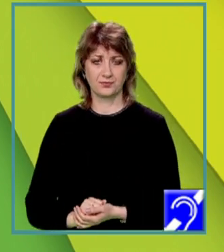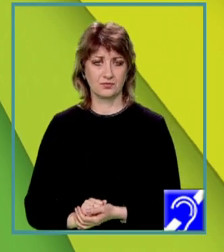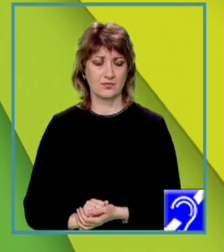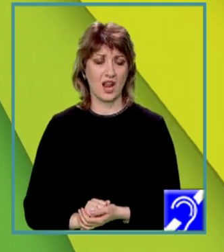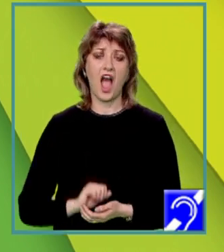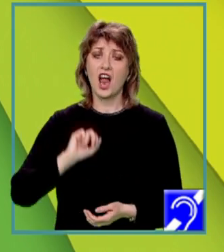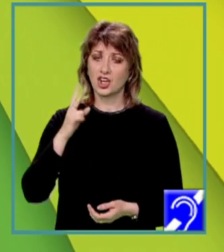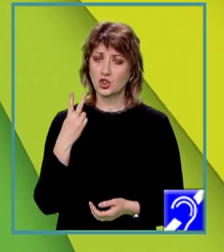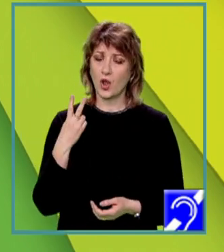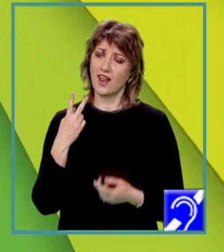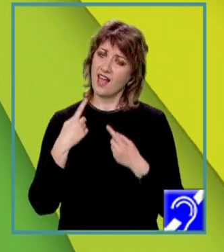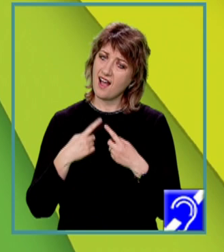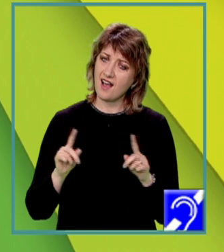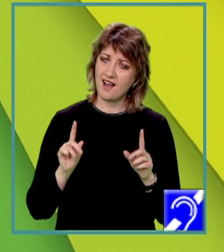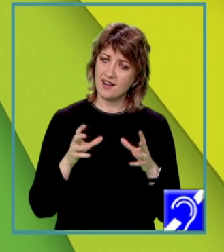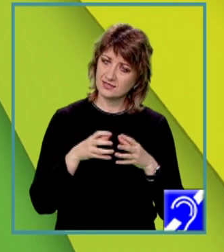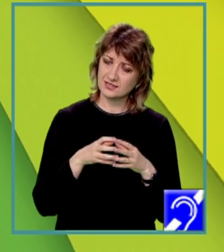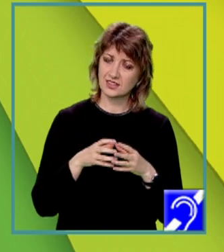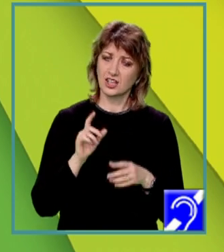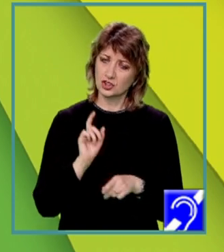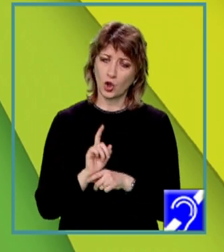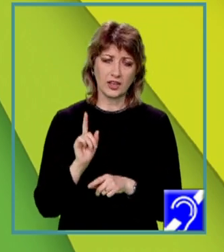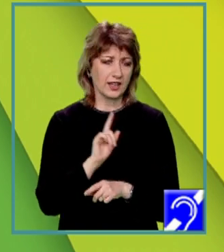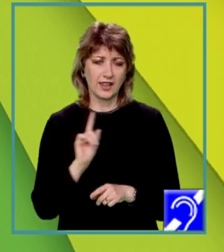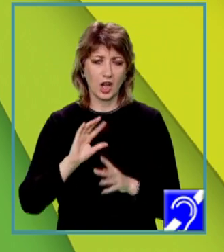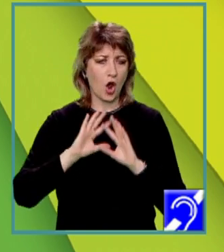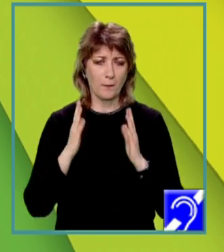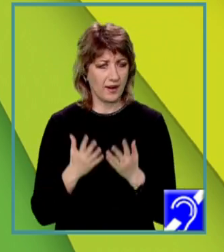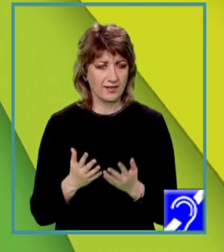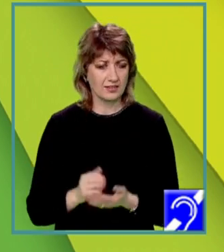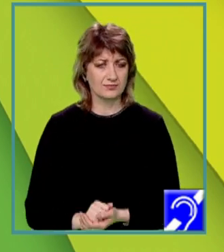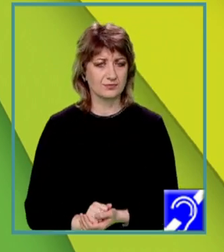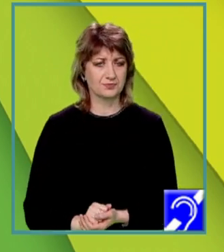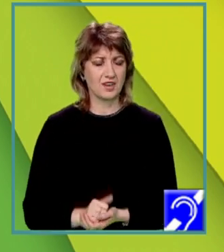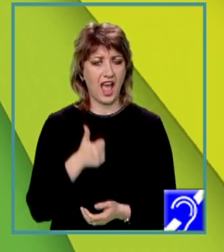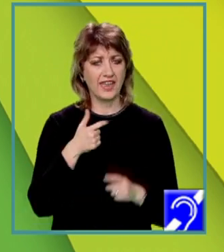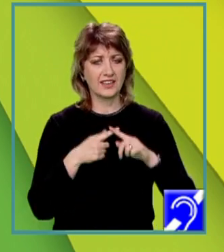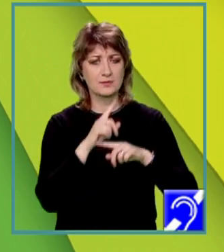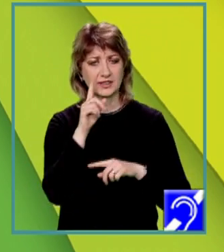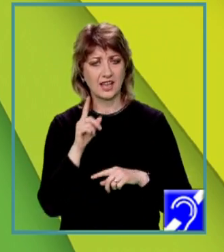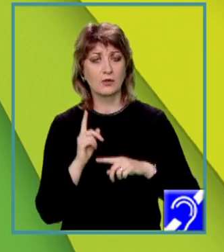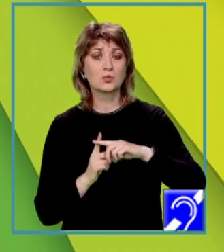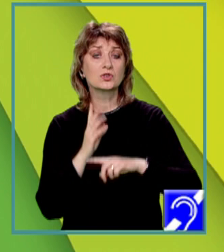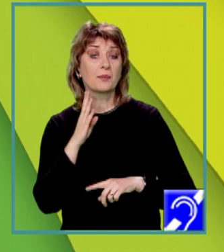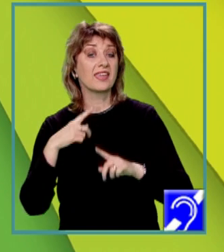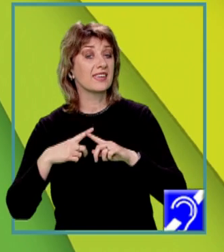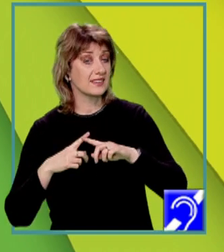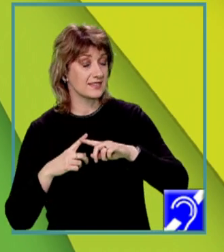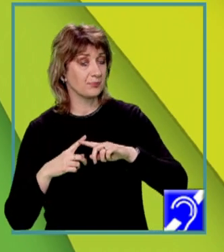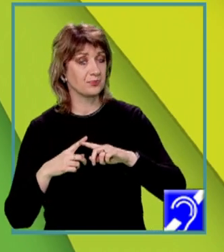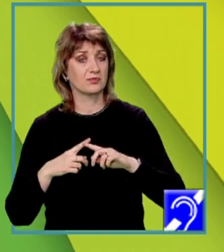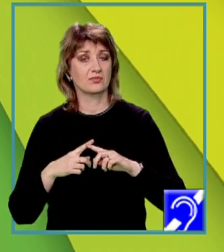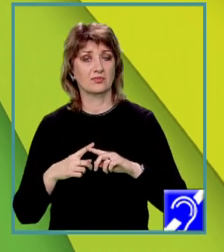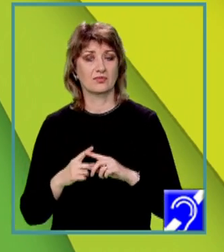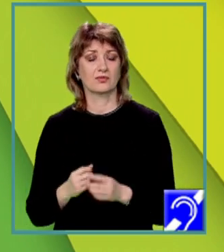doilea tip de ecuație tot incompletă a x pătrat plus b x